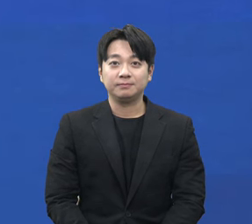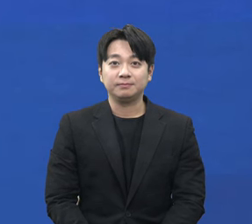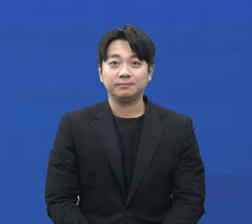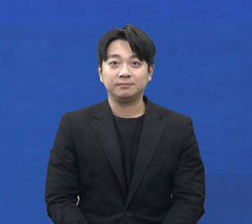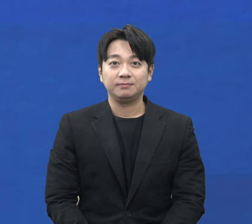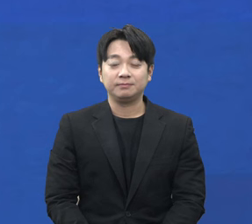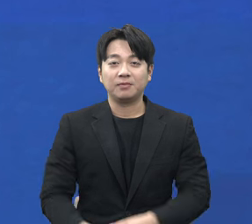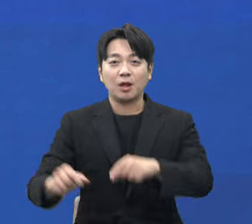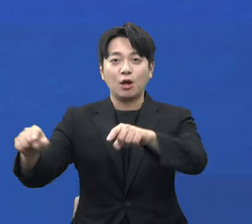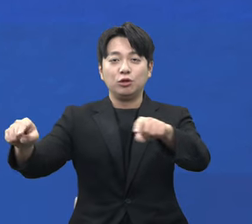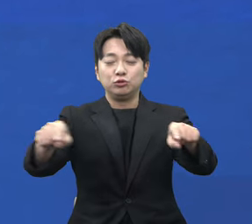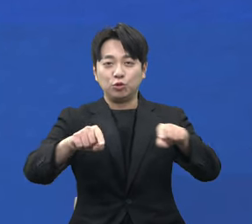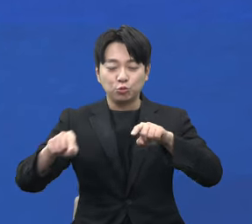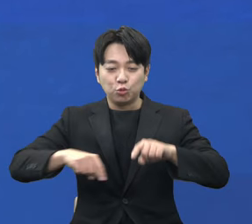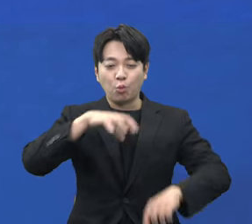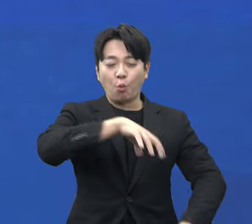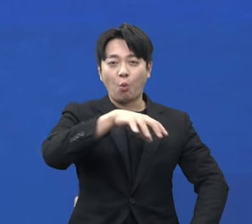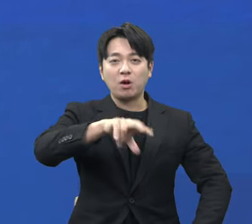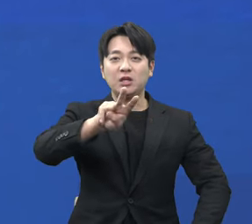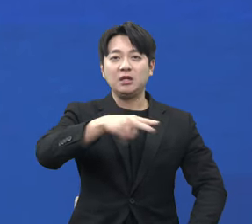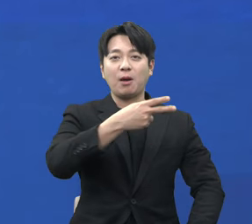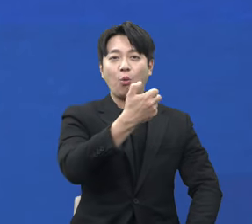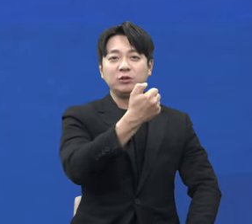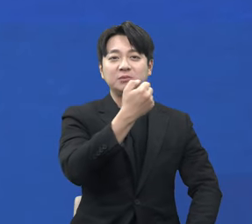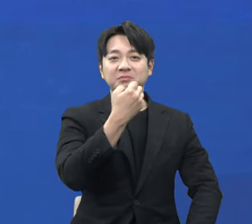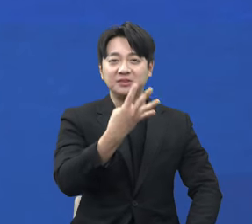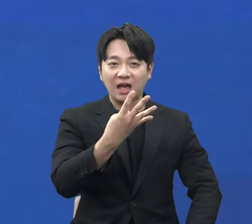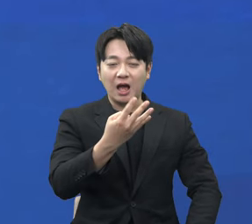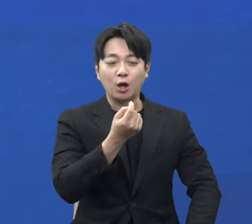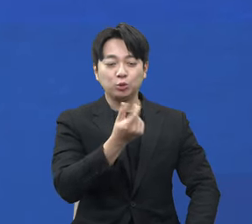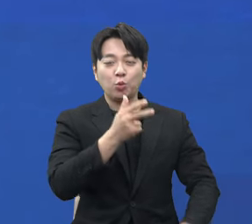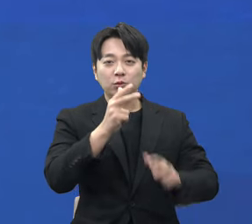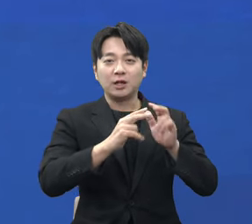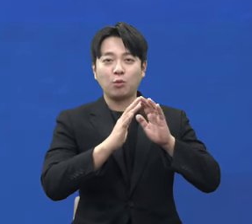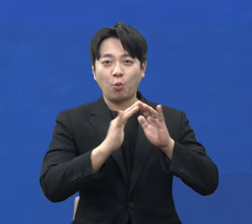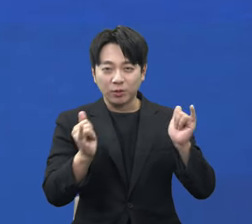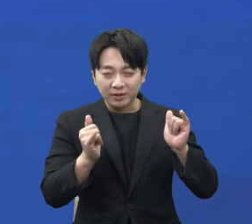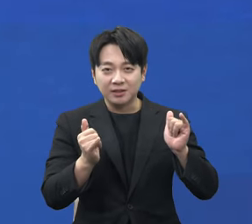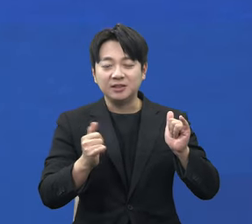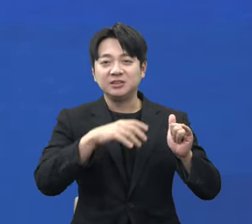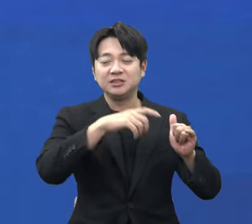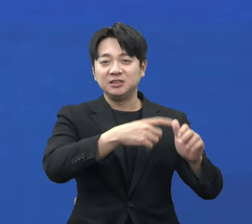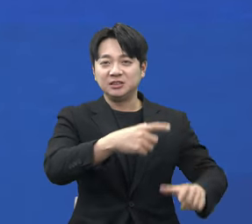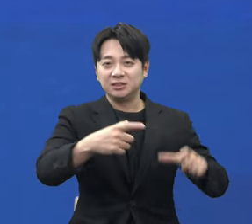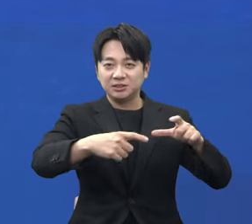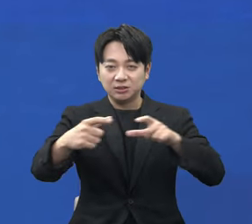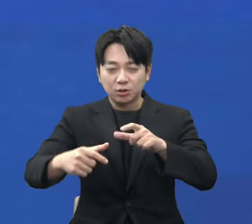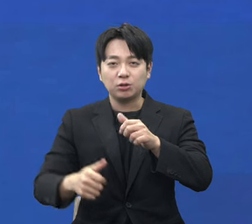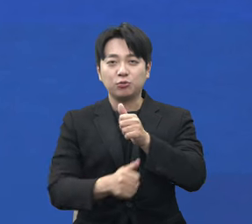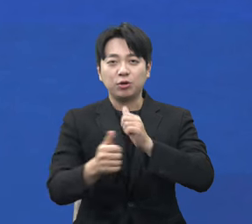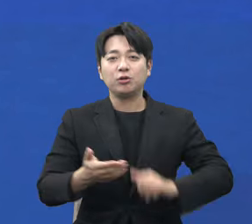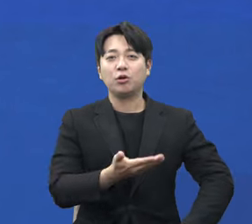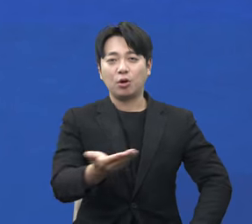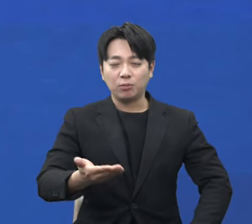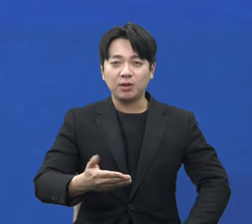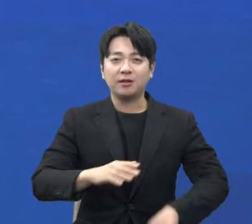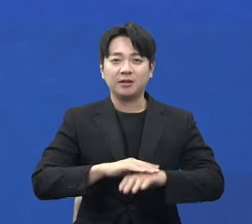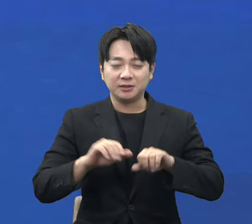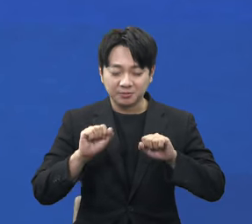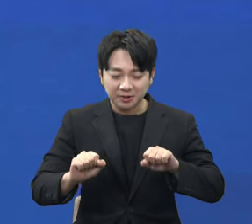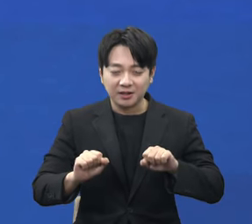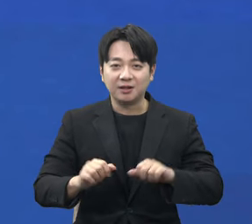전국의 254개 지역 소상공인 위원회 동지 여러분 만나서 반갑습니다. 자영업자 소상공인이 살만하는